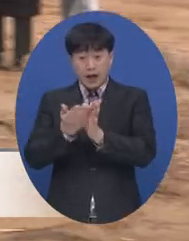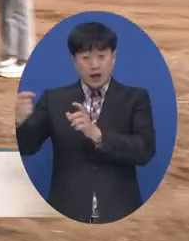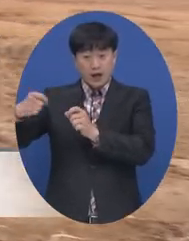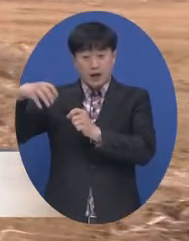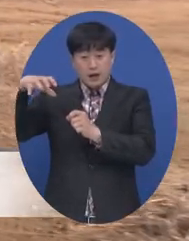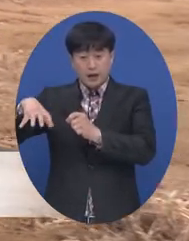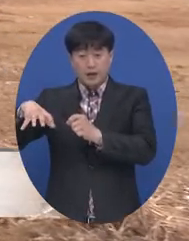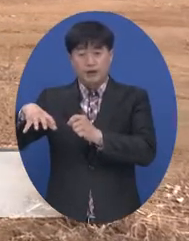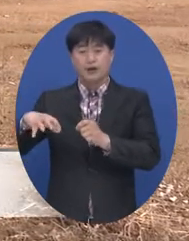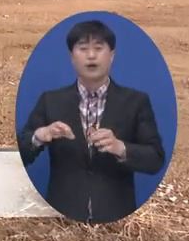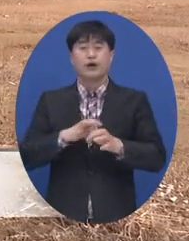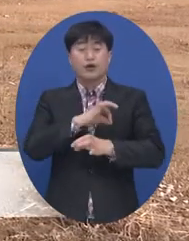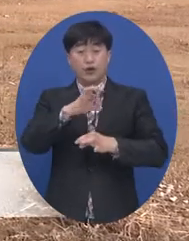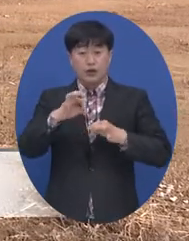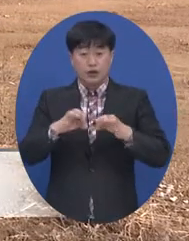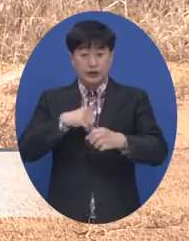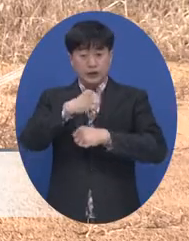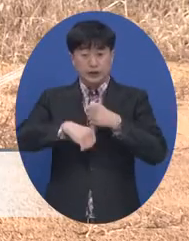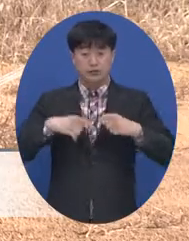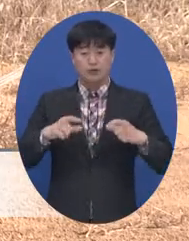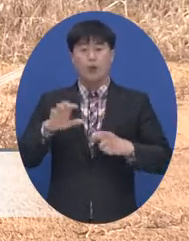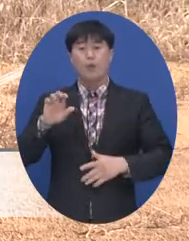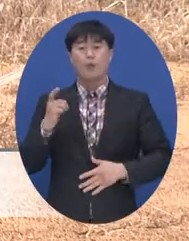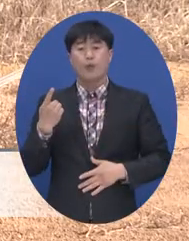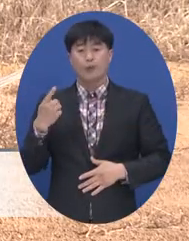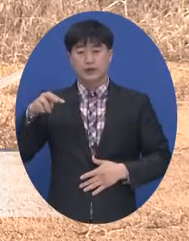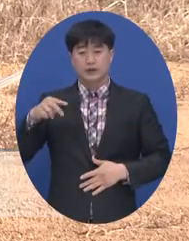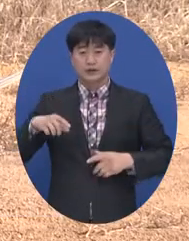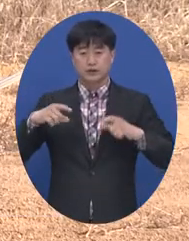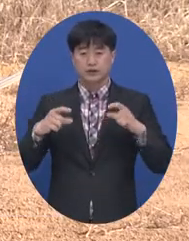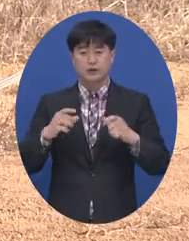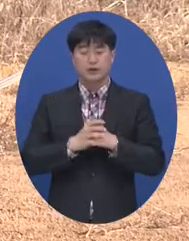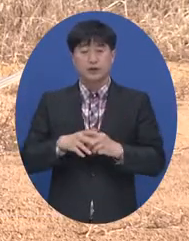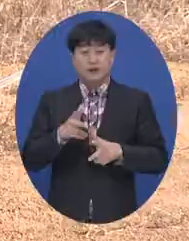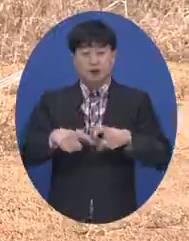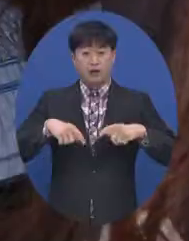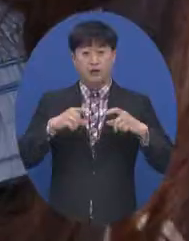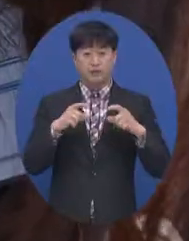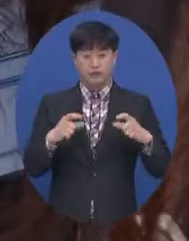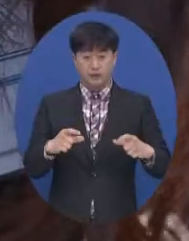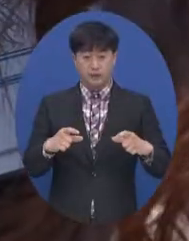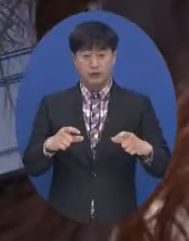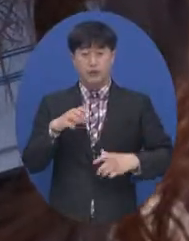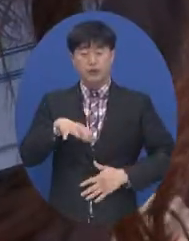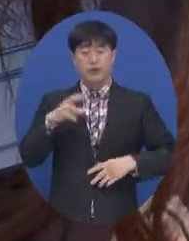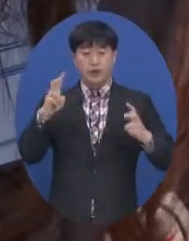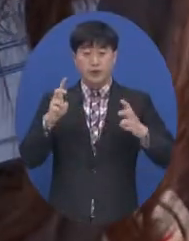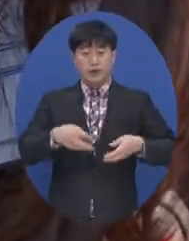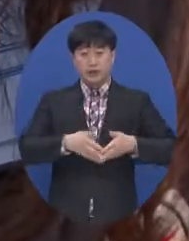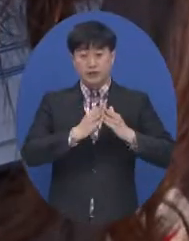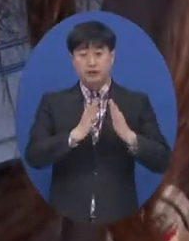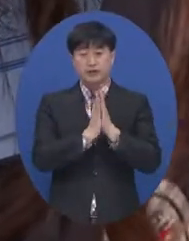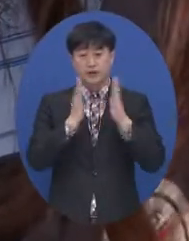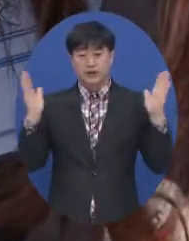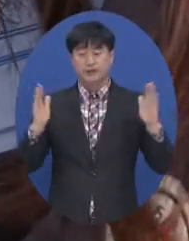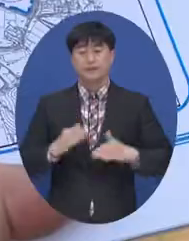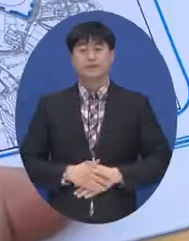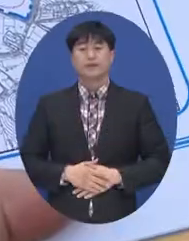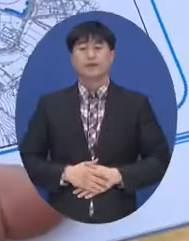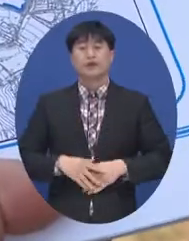평택항 인근에 위치한 경기 경제자유구역 포승지구. 산업부지엔 기업들이 둥지를 틀기